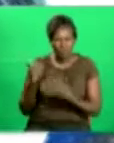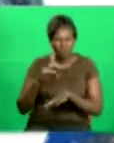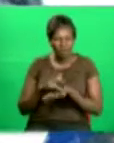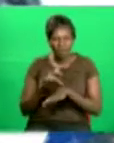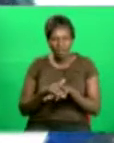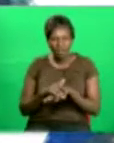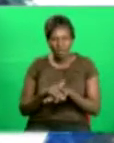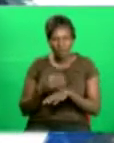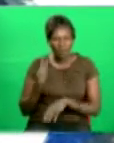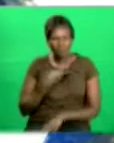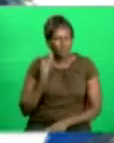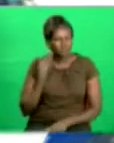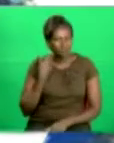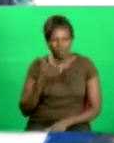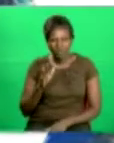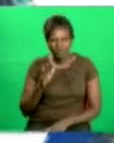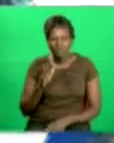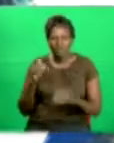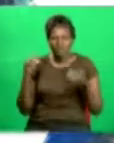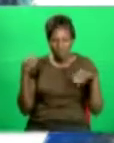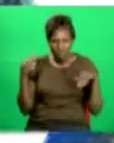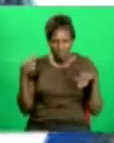Sisi hatutaki tunaye angojie